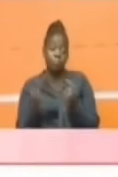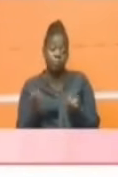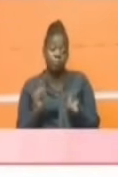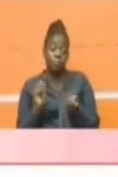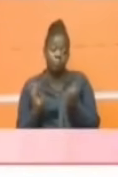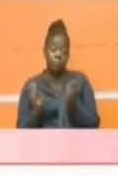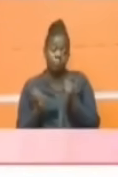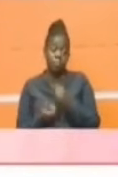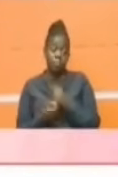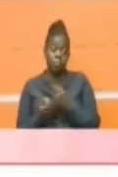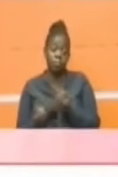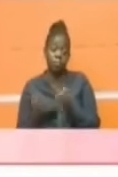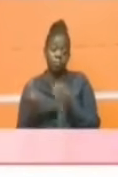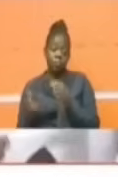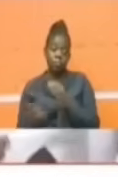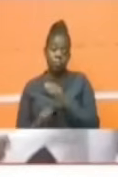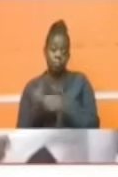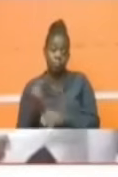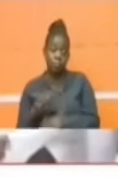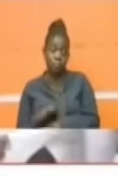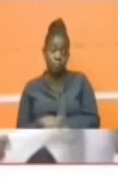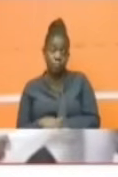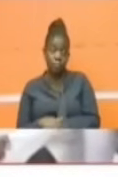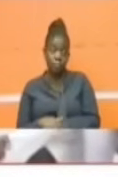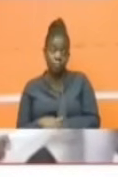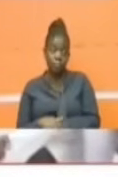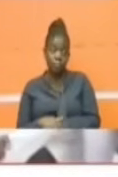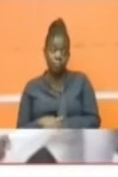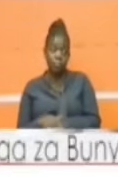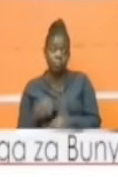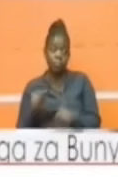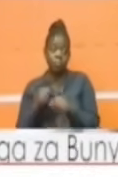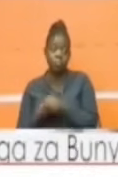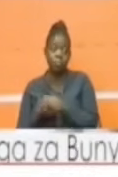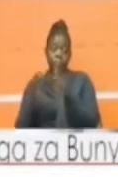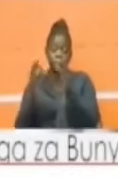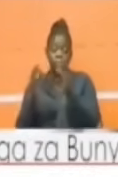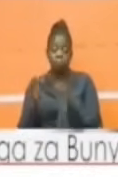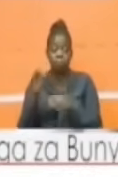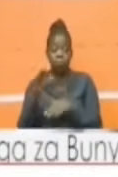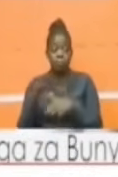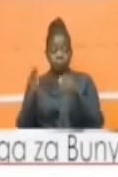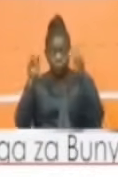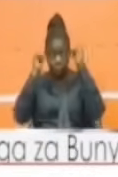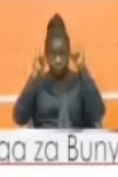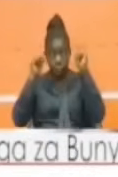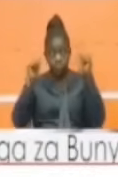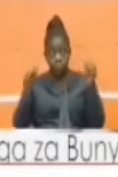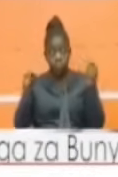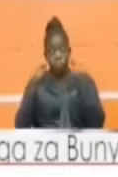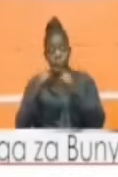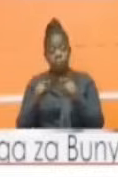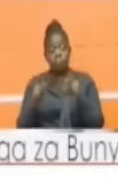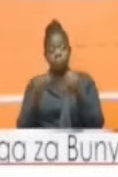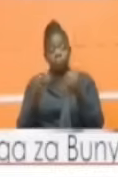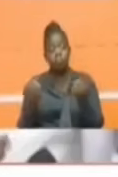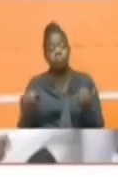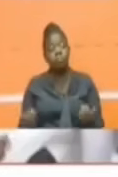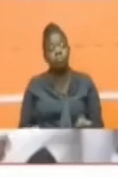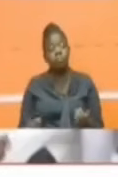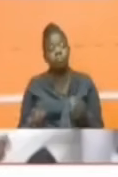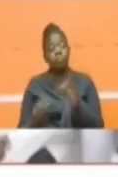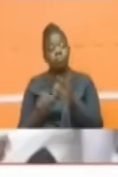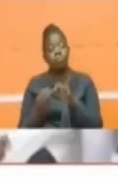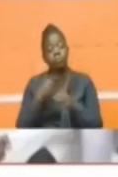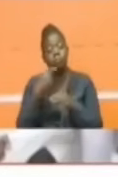kuchusa. Mbiraza abwe. Not supporting a chintu chino. O president yatakira inabana. Nadala